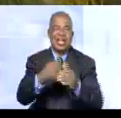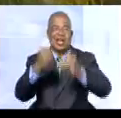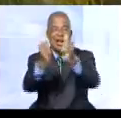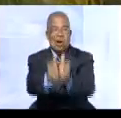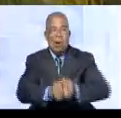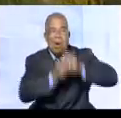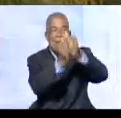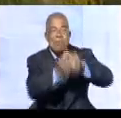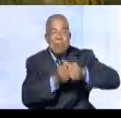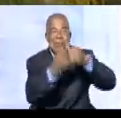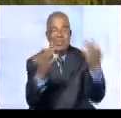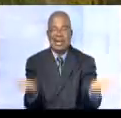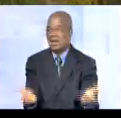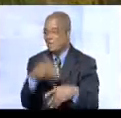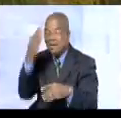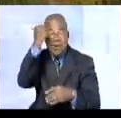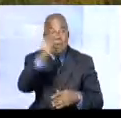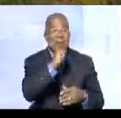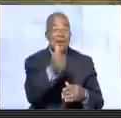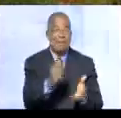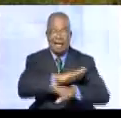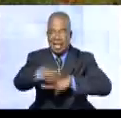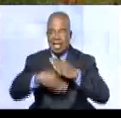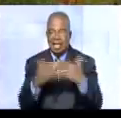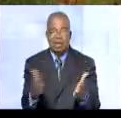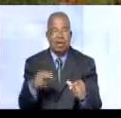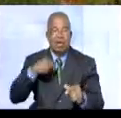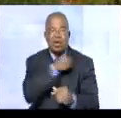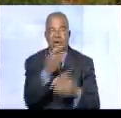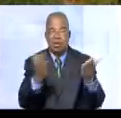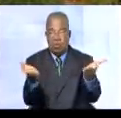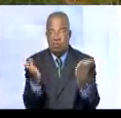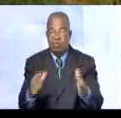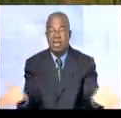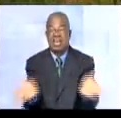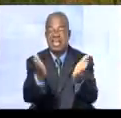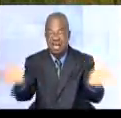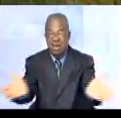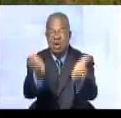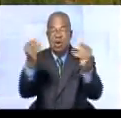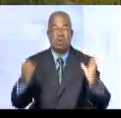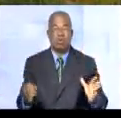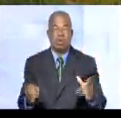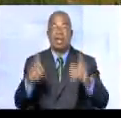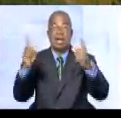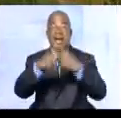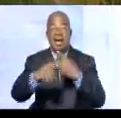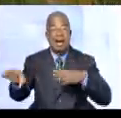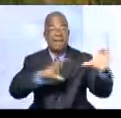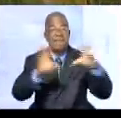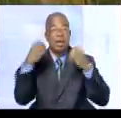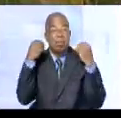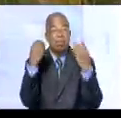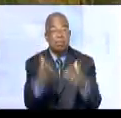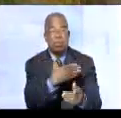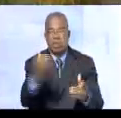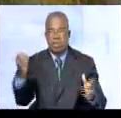mais ce n'est pas connu. Nous voulons les emmener à aller à une échelle un peu plus élevée, voire